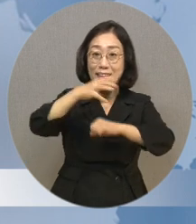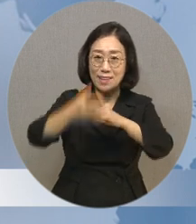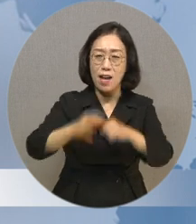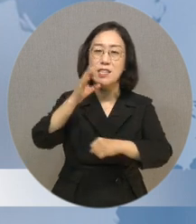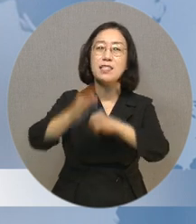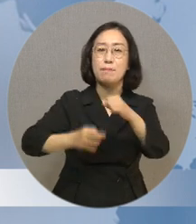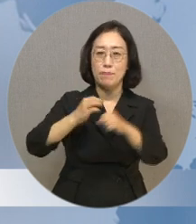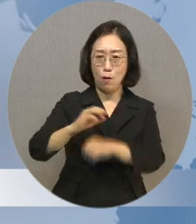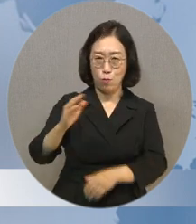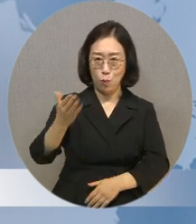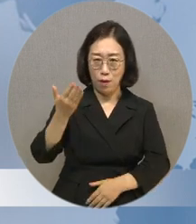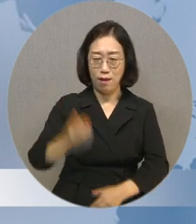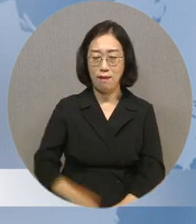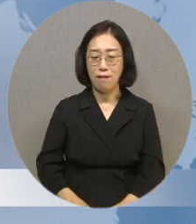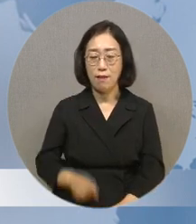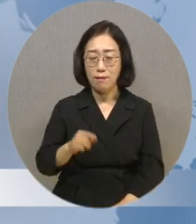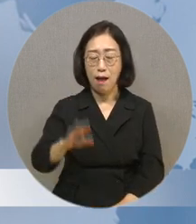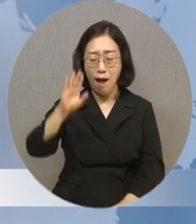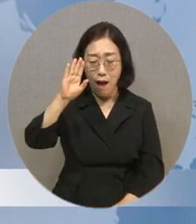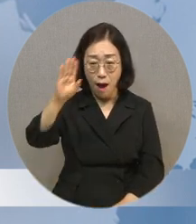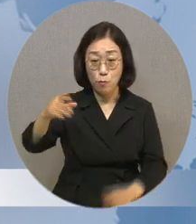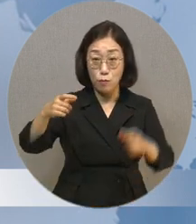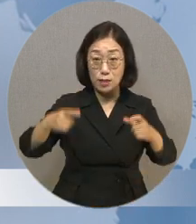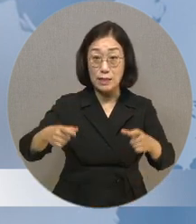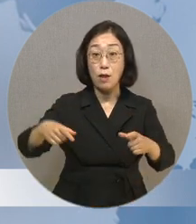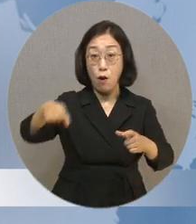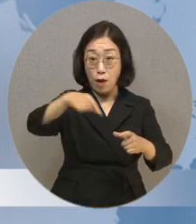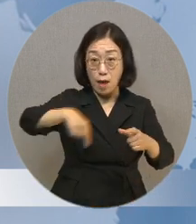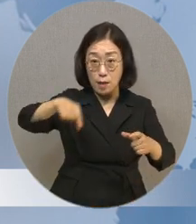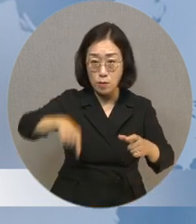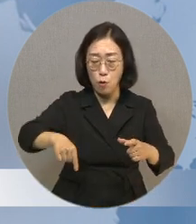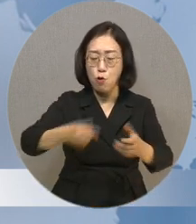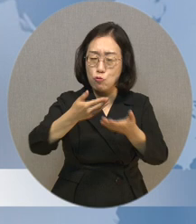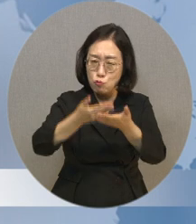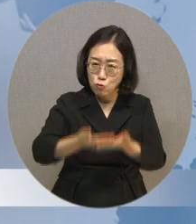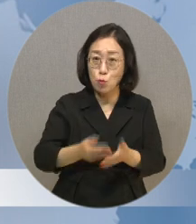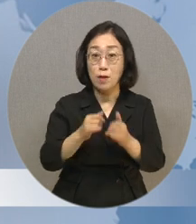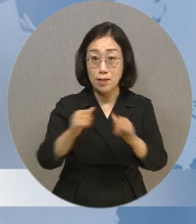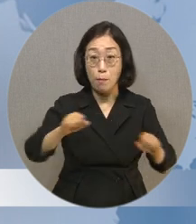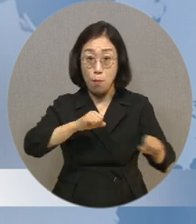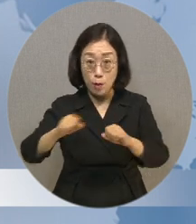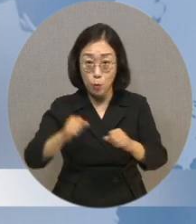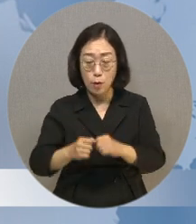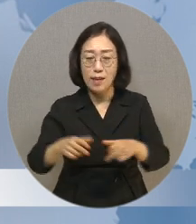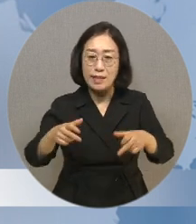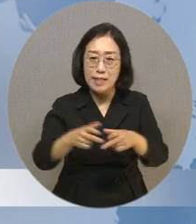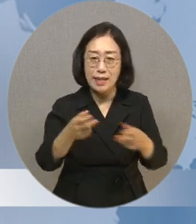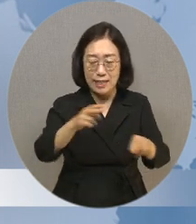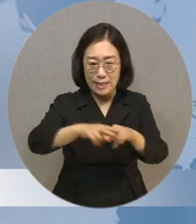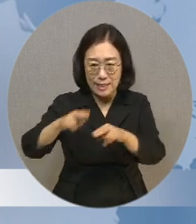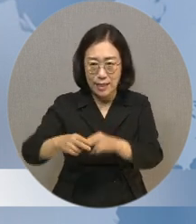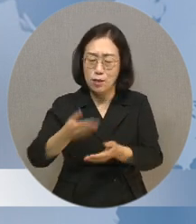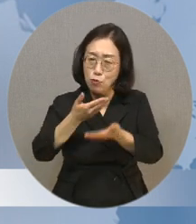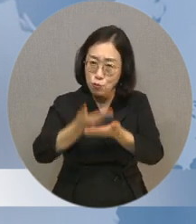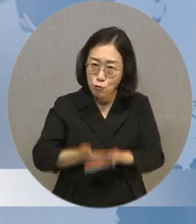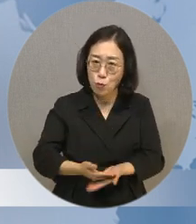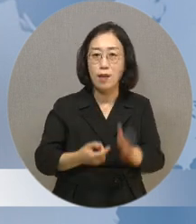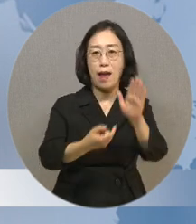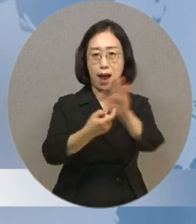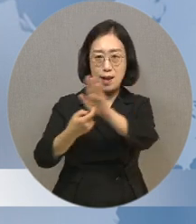10주년을 맞이했는데요. 앞으로 지역사회에서 주역이 되도록 장애인 일자리의 가치를 전할 것으로